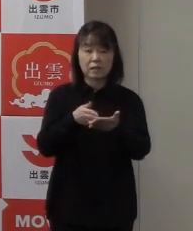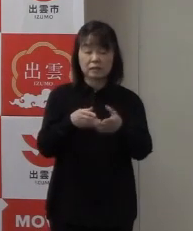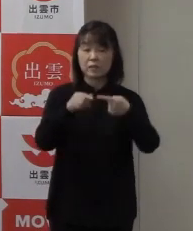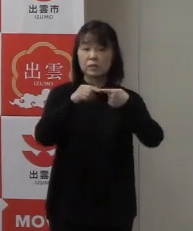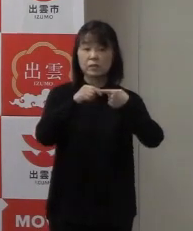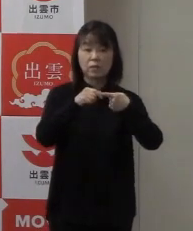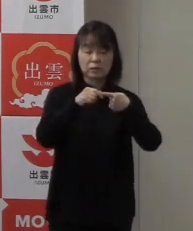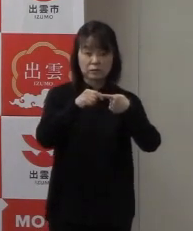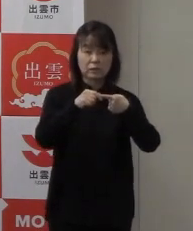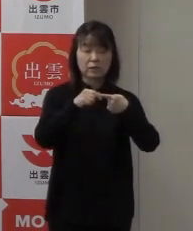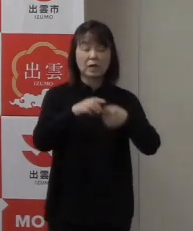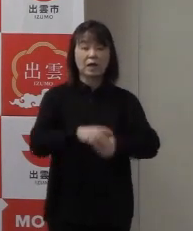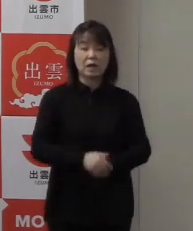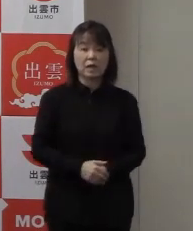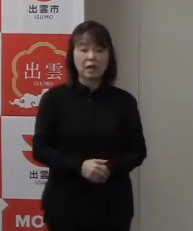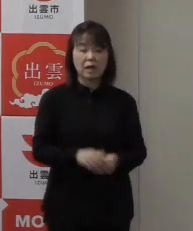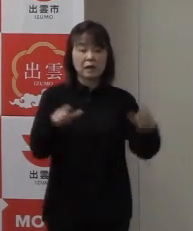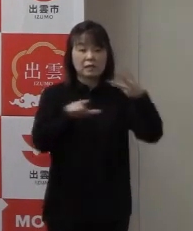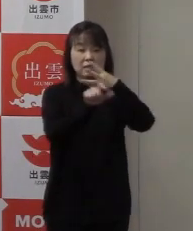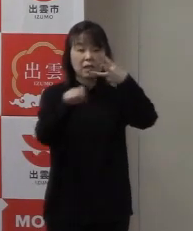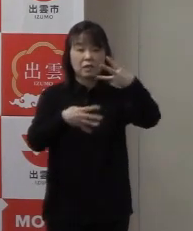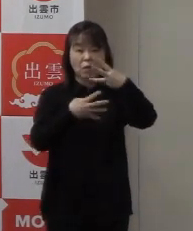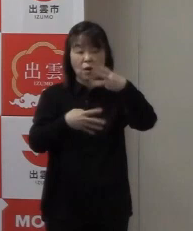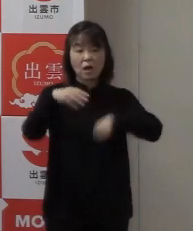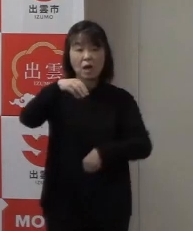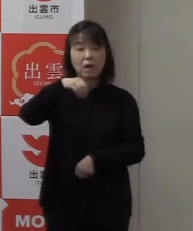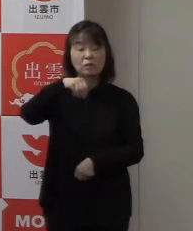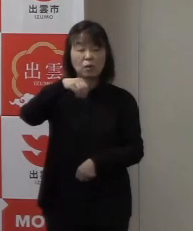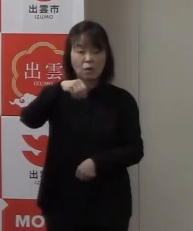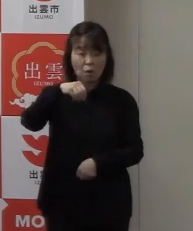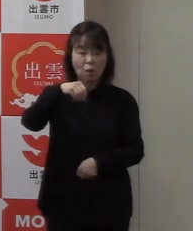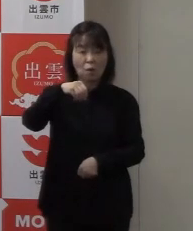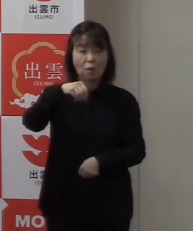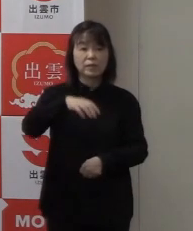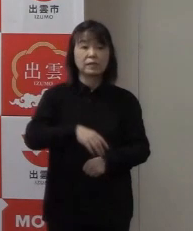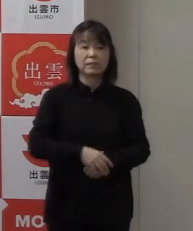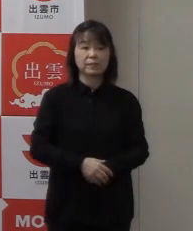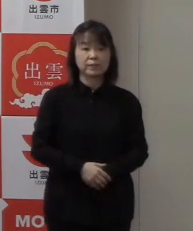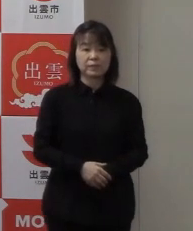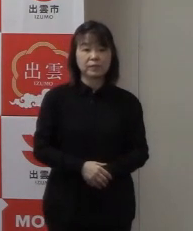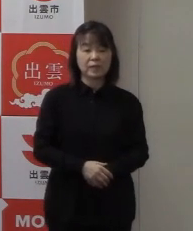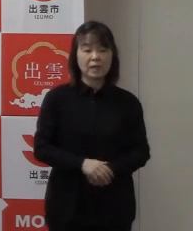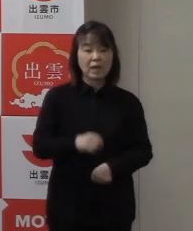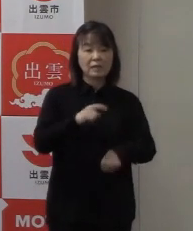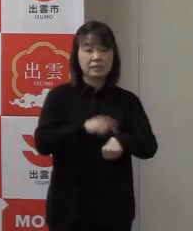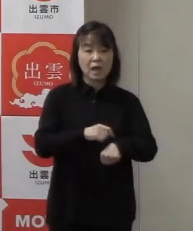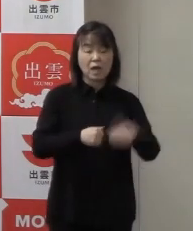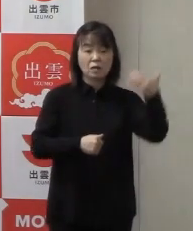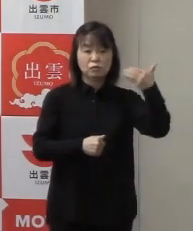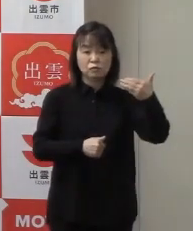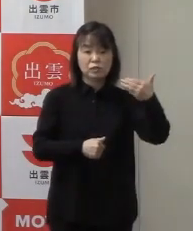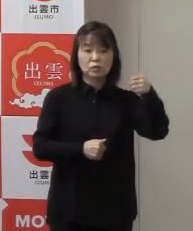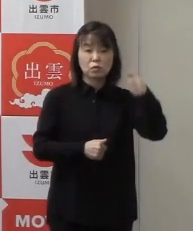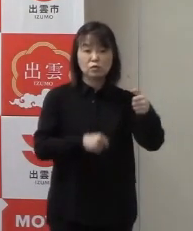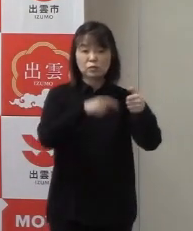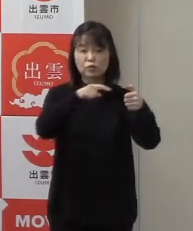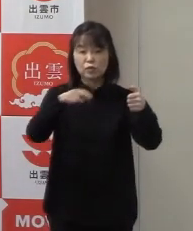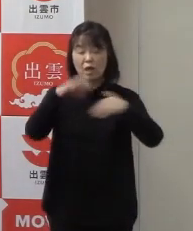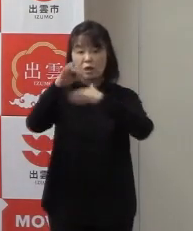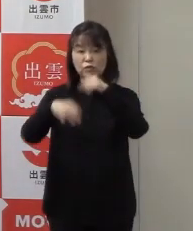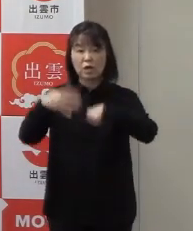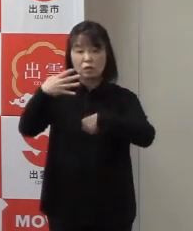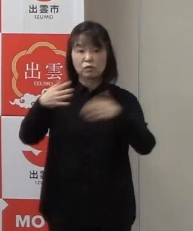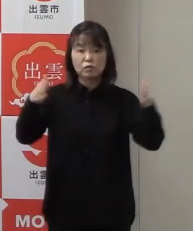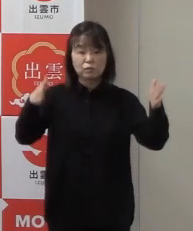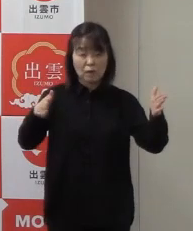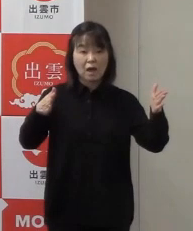つが、3月4日土曜日のですね、9時50分から16時まで、午前と